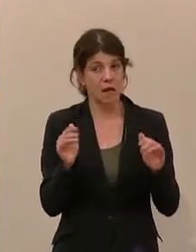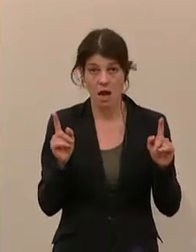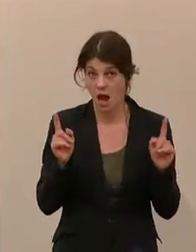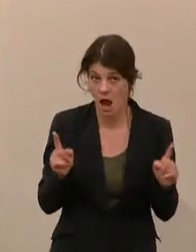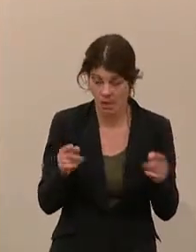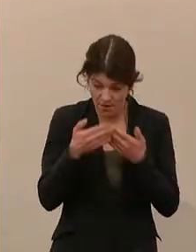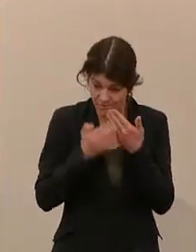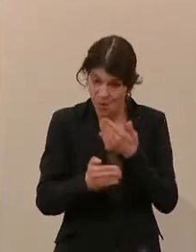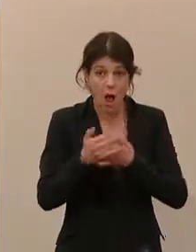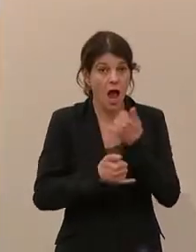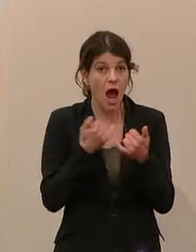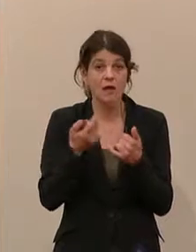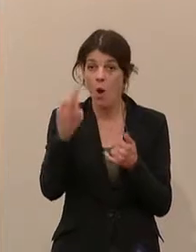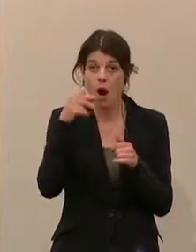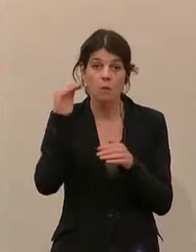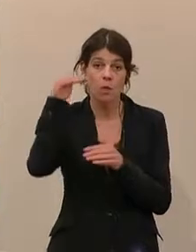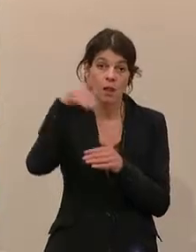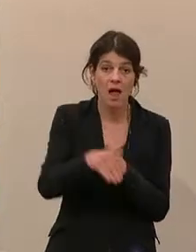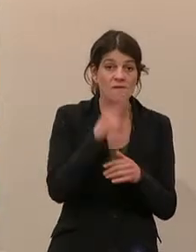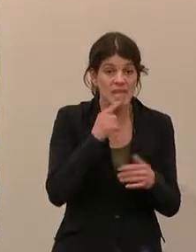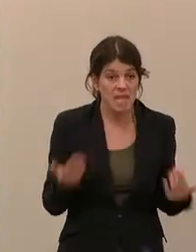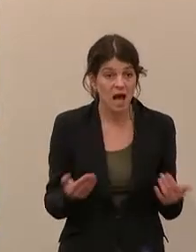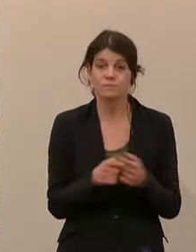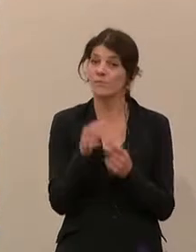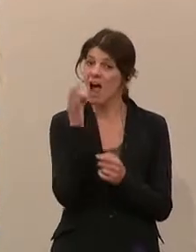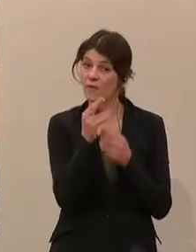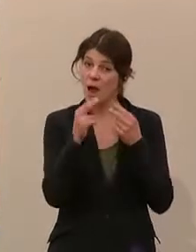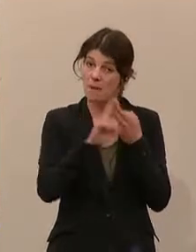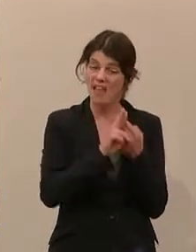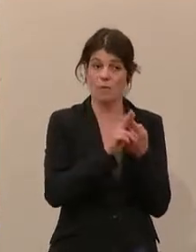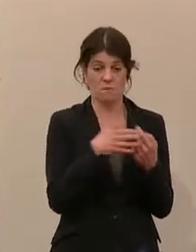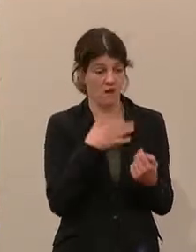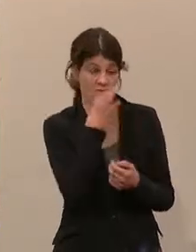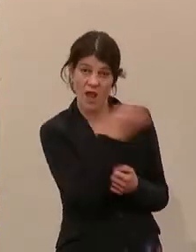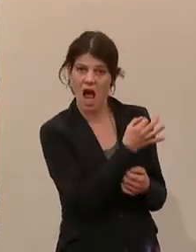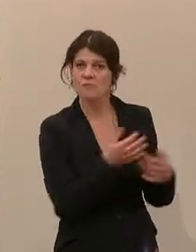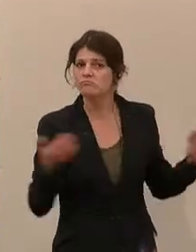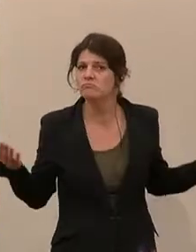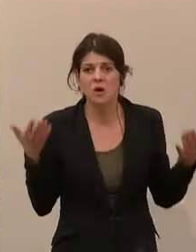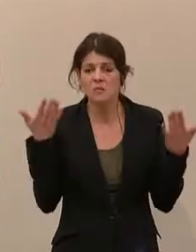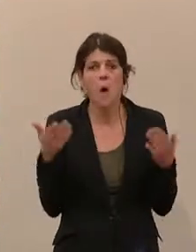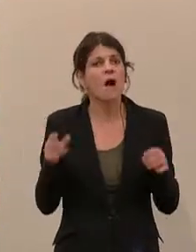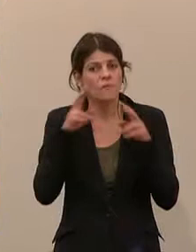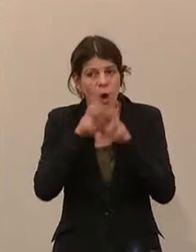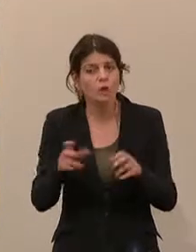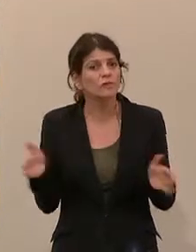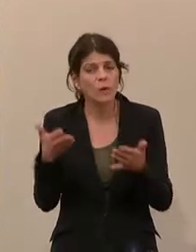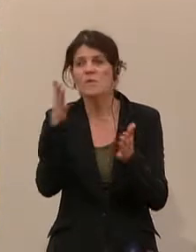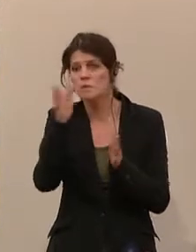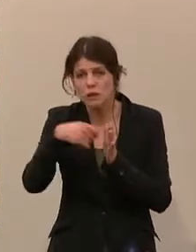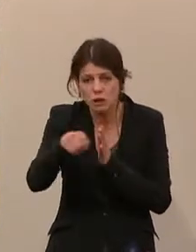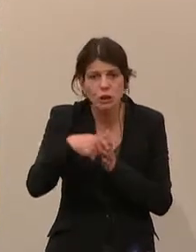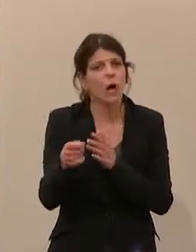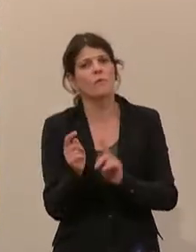dann in den Folgejahren zurückgeht. Und auf die Anfragebeantwortung, auf meine Fragen, wo in der Forschungsförderung gestrichen wird und wie hoch